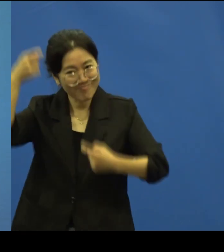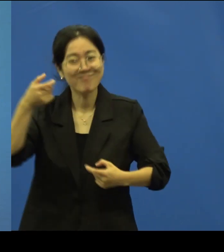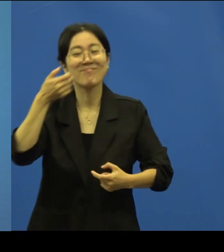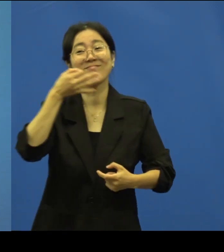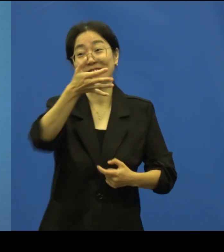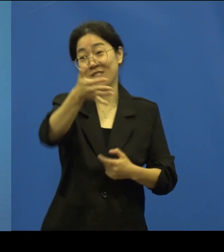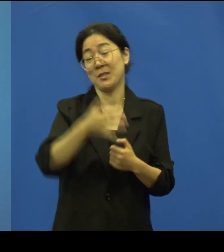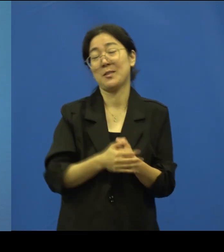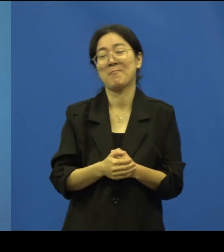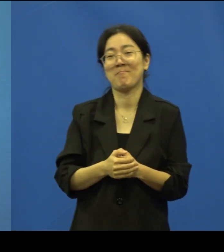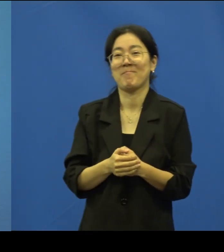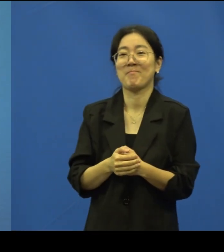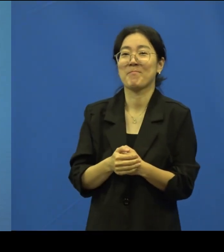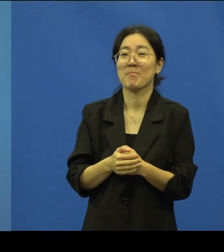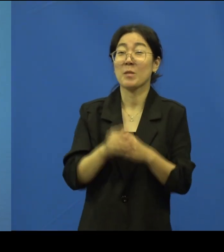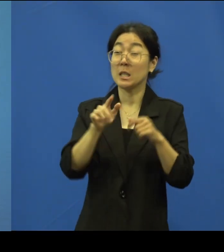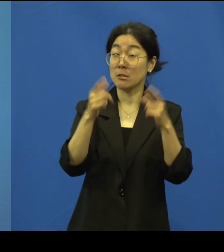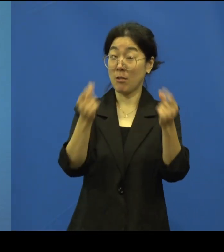이와 같이